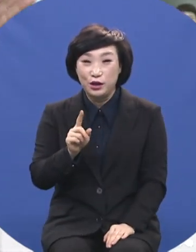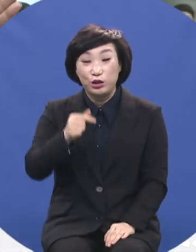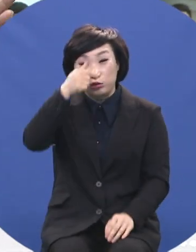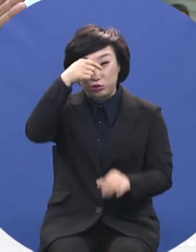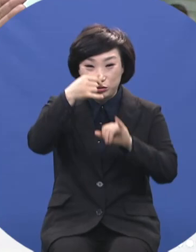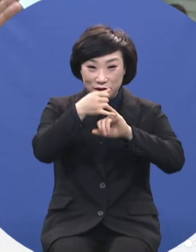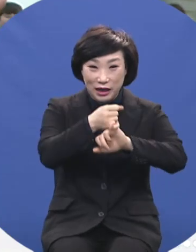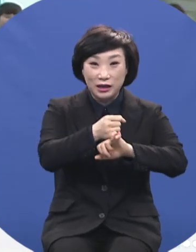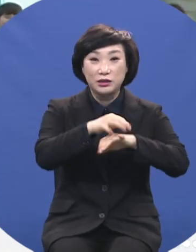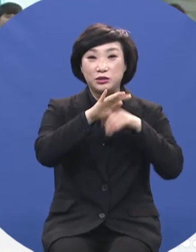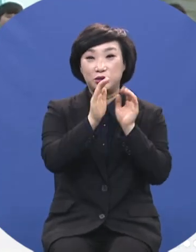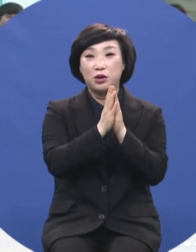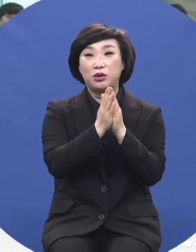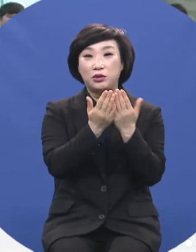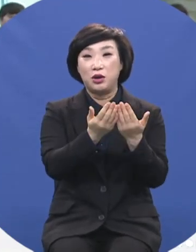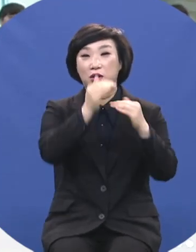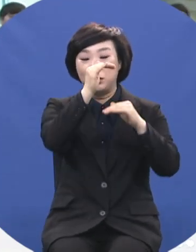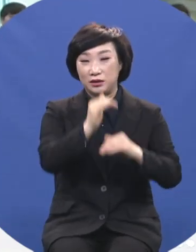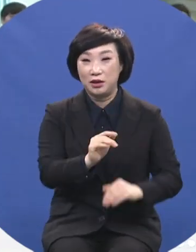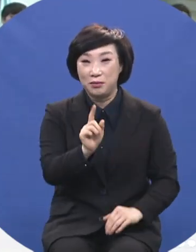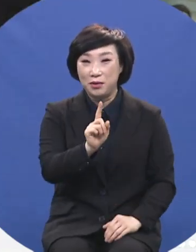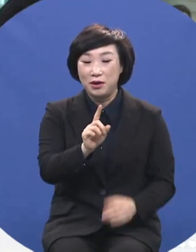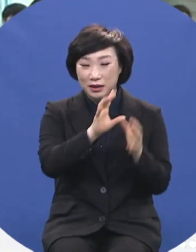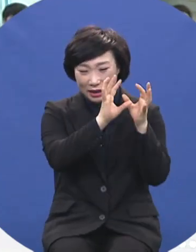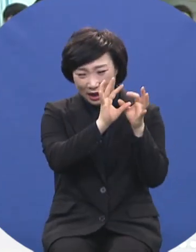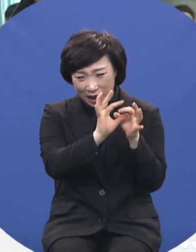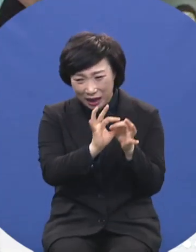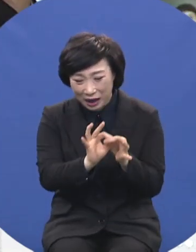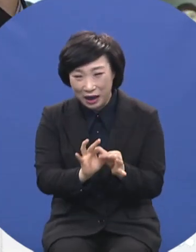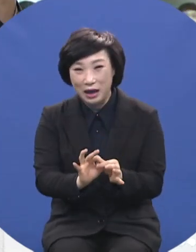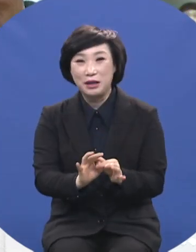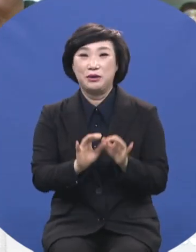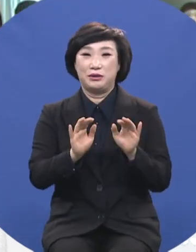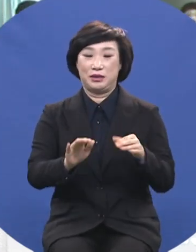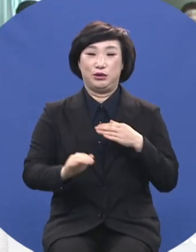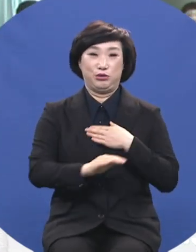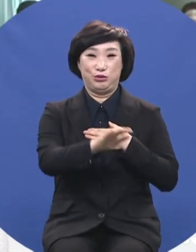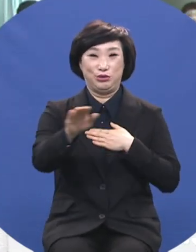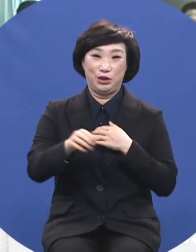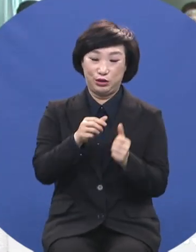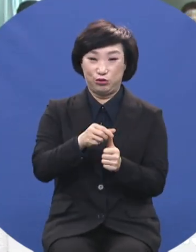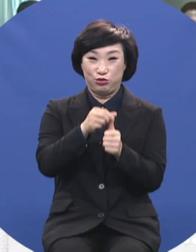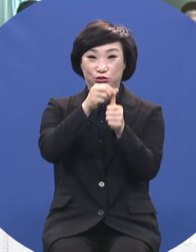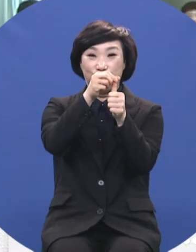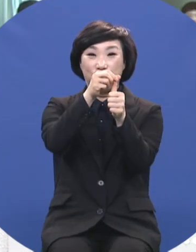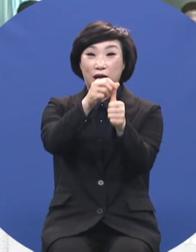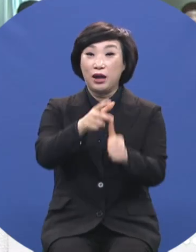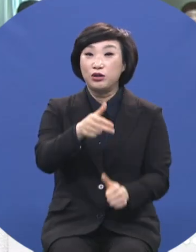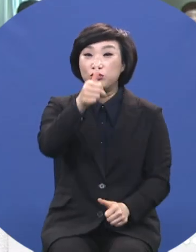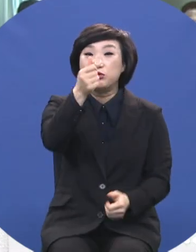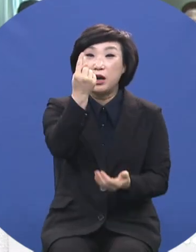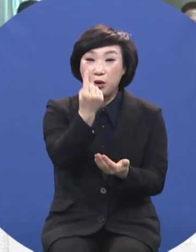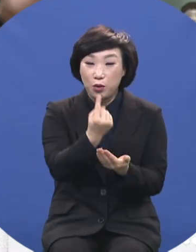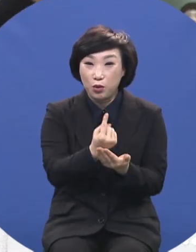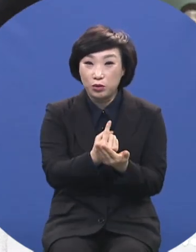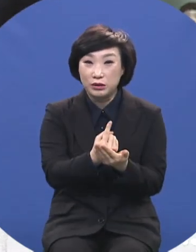구약 성경은 계속 가면서 우리 구세주가